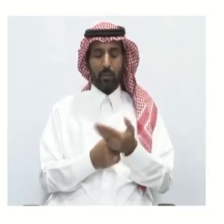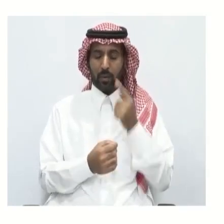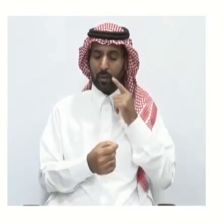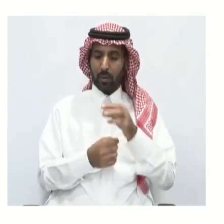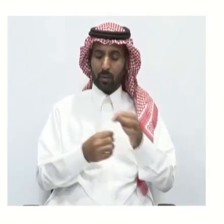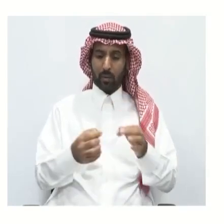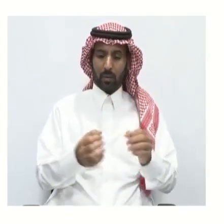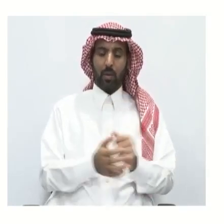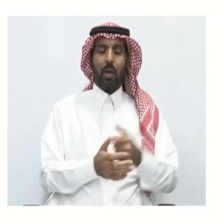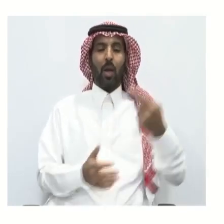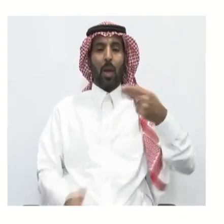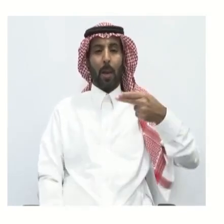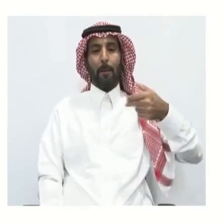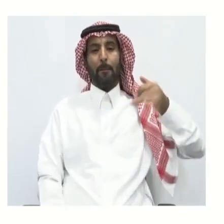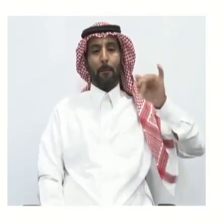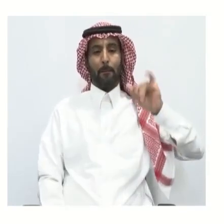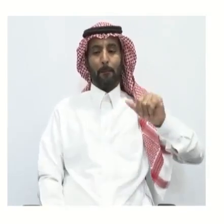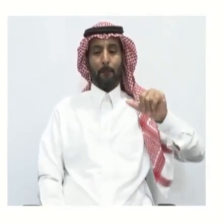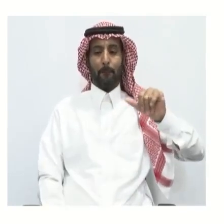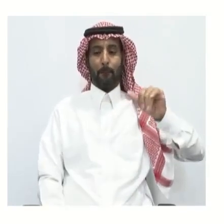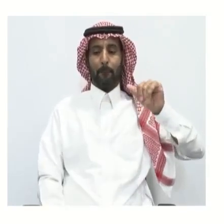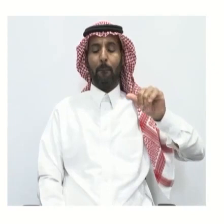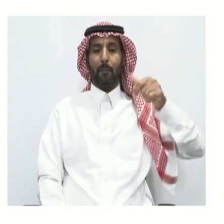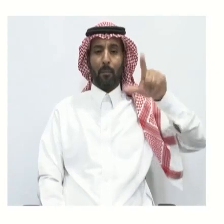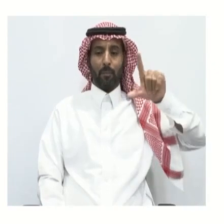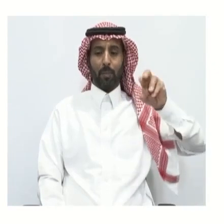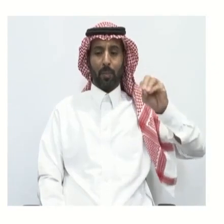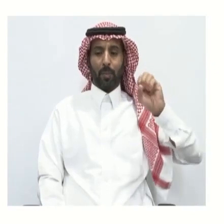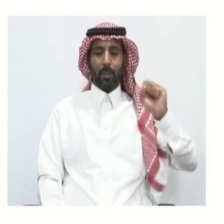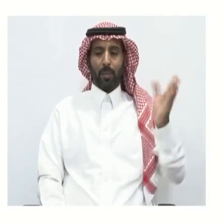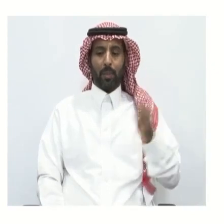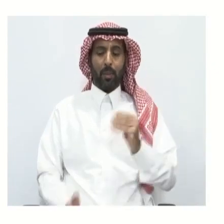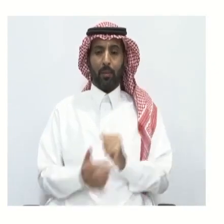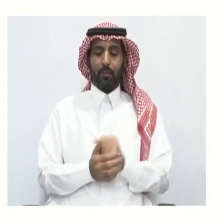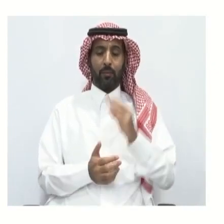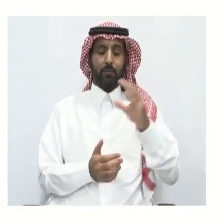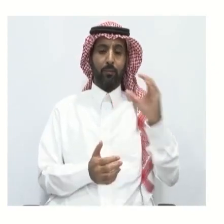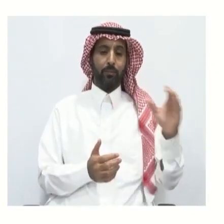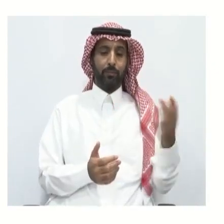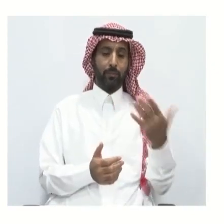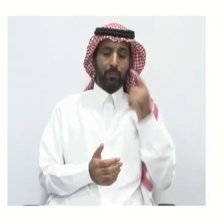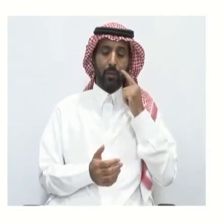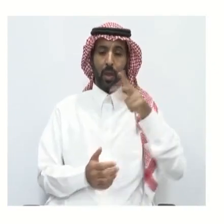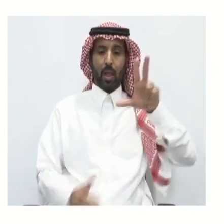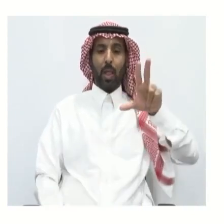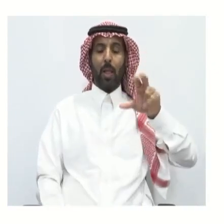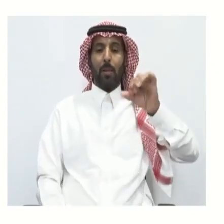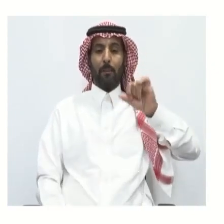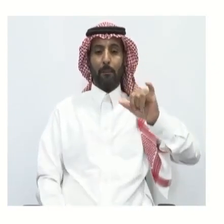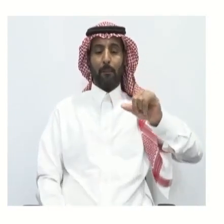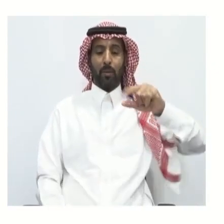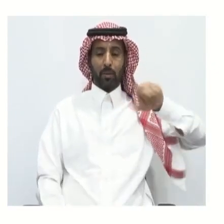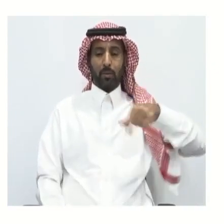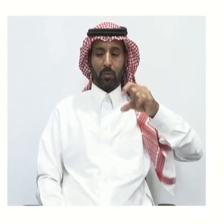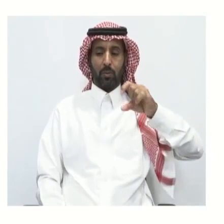سلسله من الافعال او الاعمال ومفرداتنا الجديده هي المردود النظري